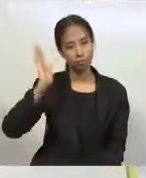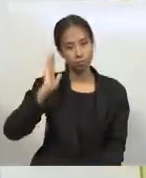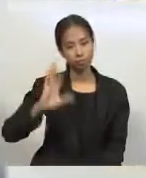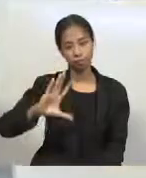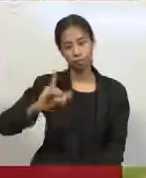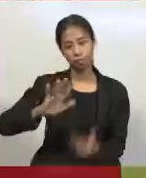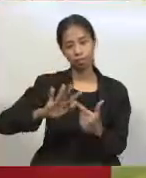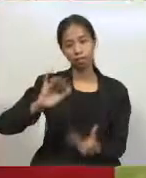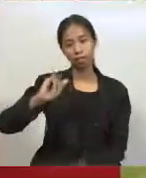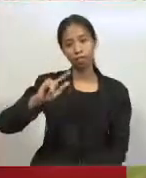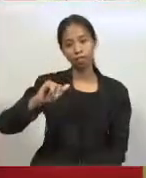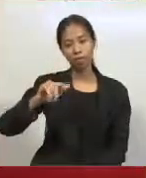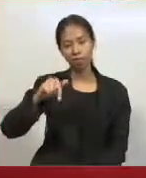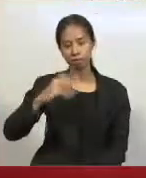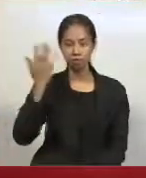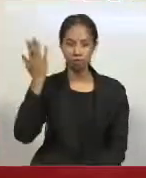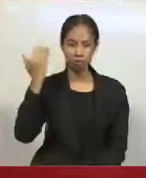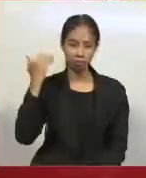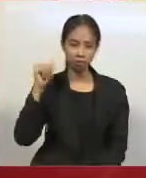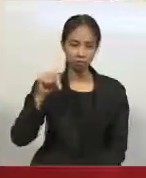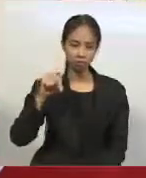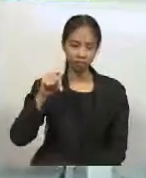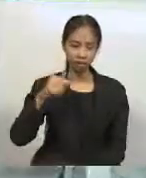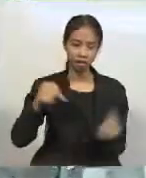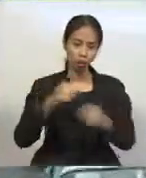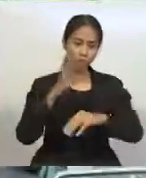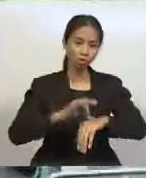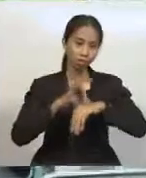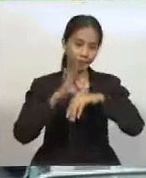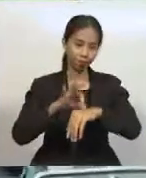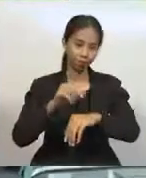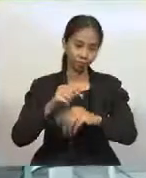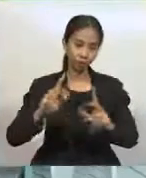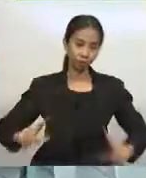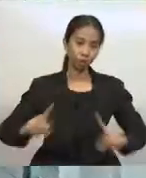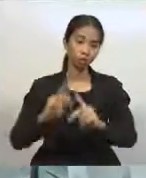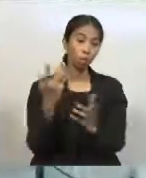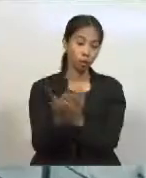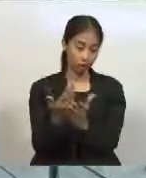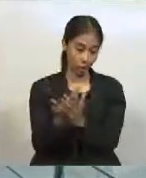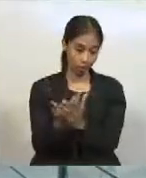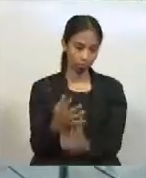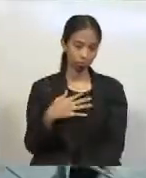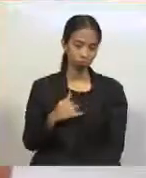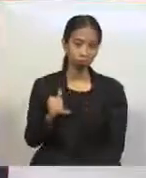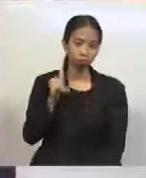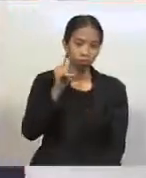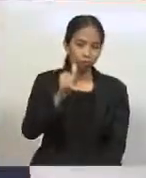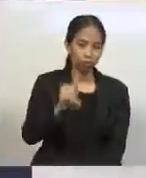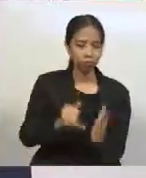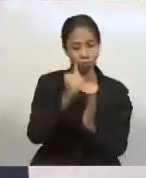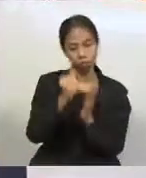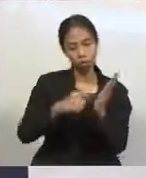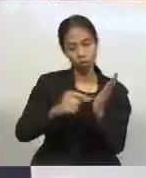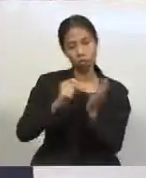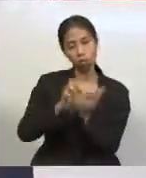วิทักษ์ซึ่งเป็นผู้ช่วยรัฐมนตรีประจำสำนักนายกรัฐมนตรีปฏิบัติงานกระทรวงการคลังลงพื้นที่ไปที่จังหวัดสมุทรปราการค่ะเ